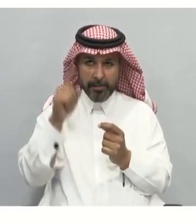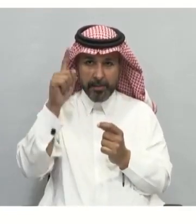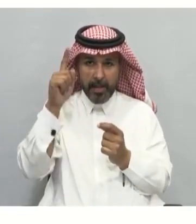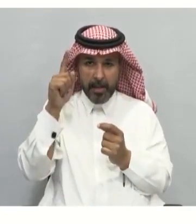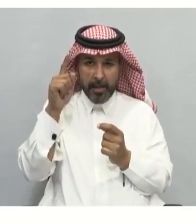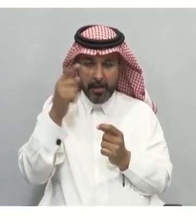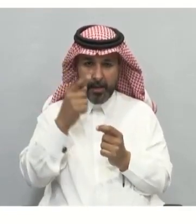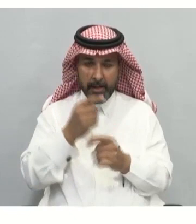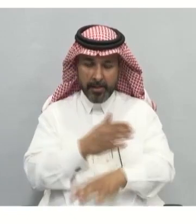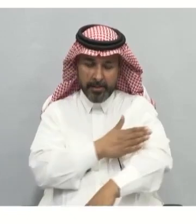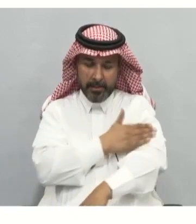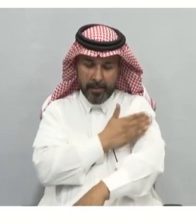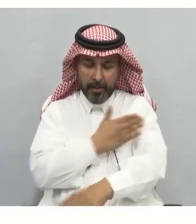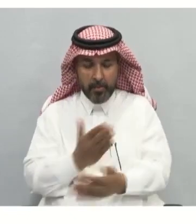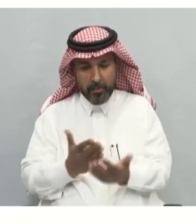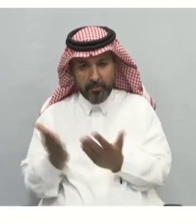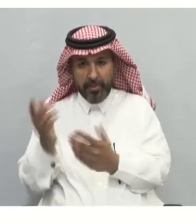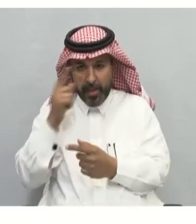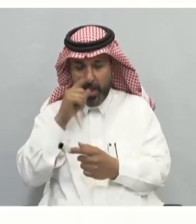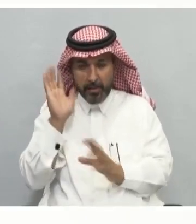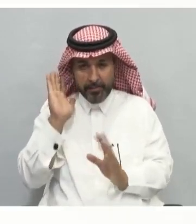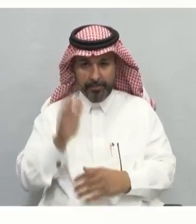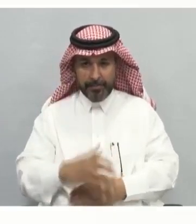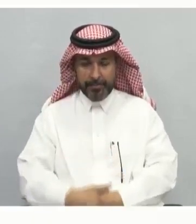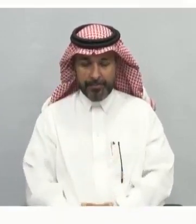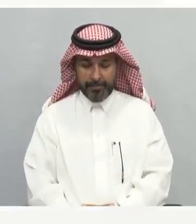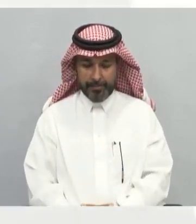له ذلك برحمه الله تعالى